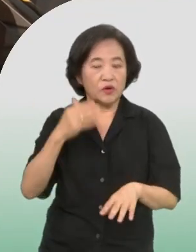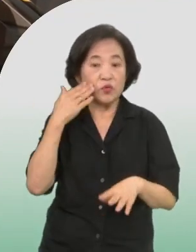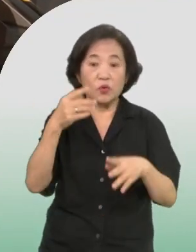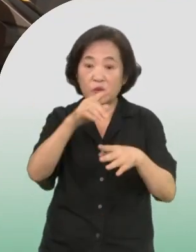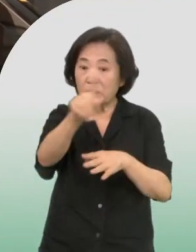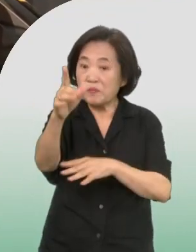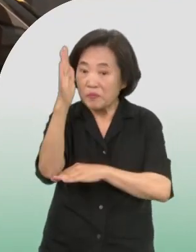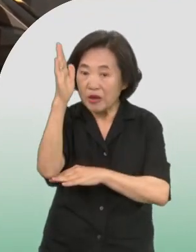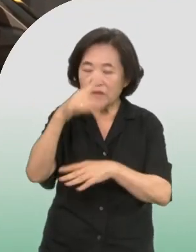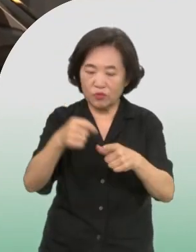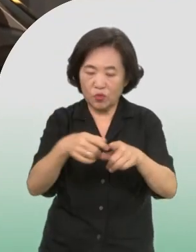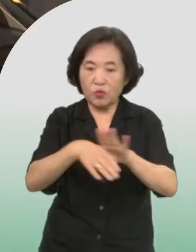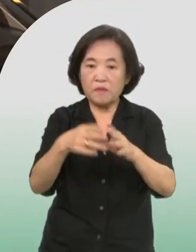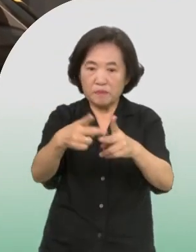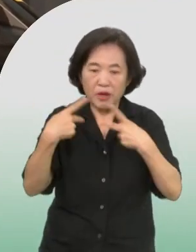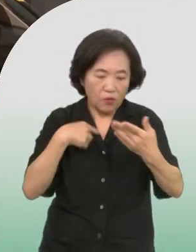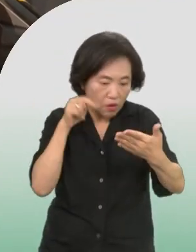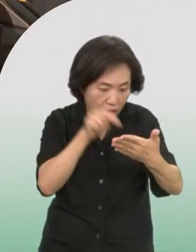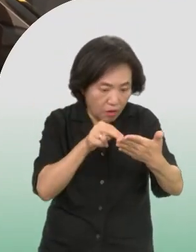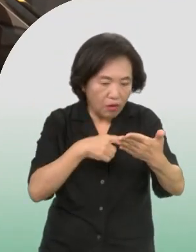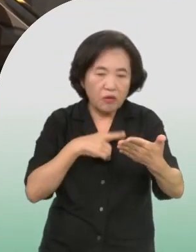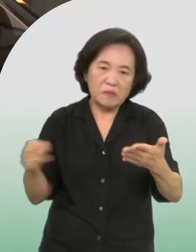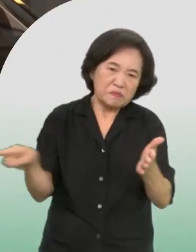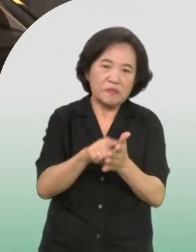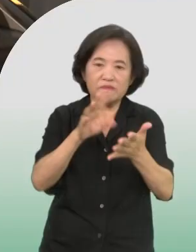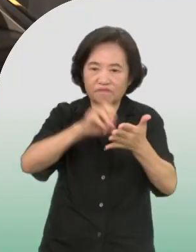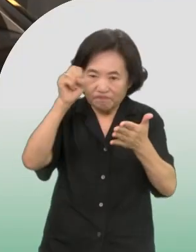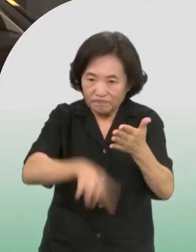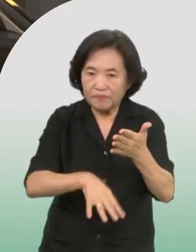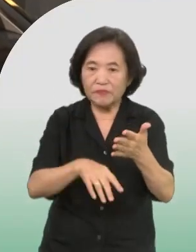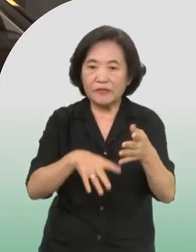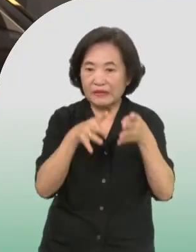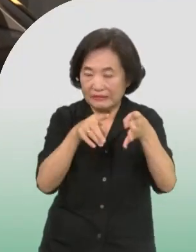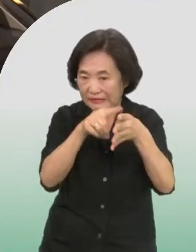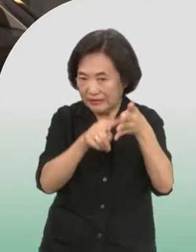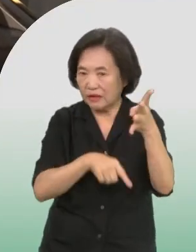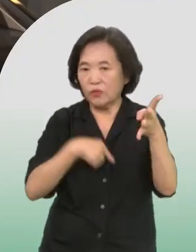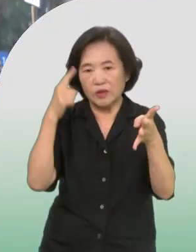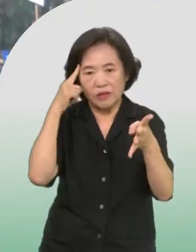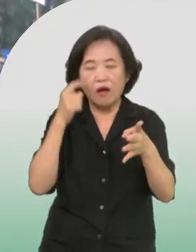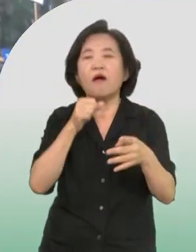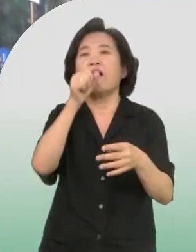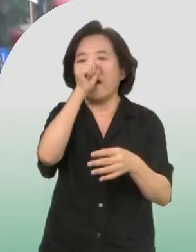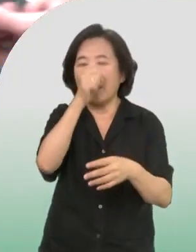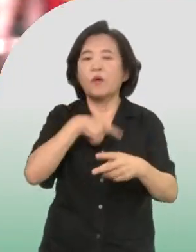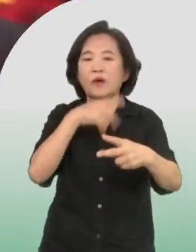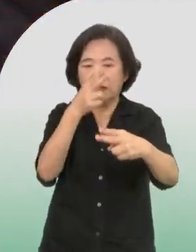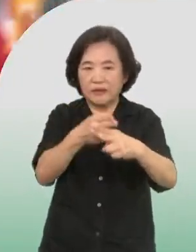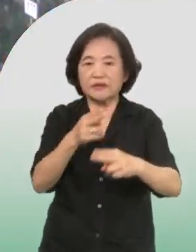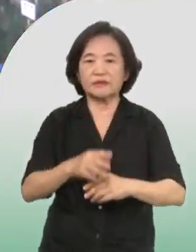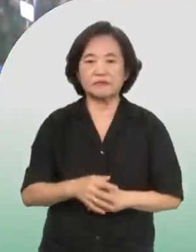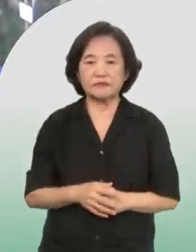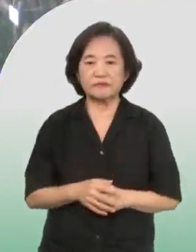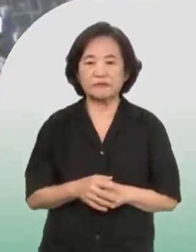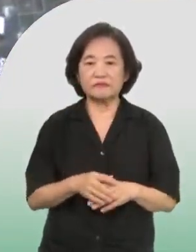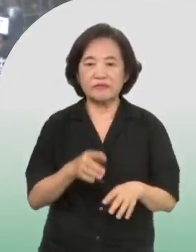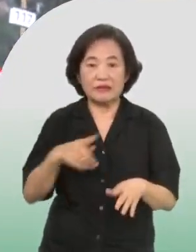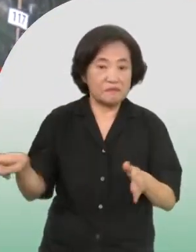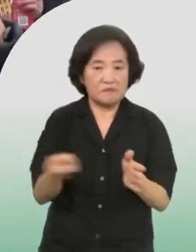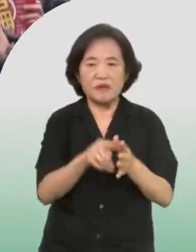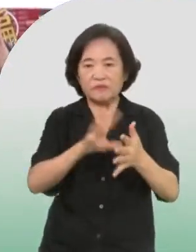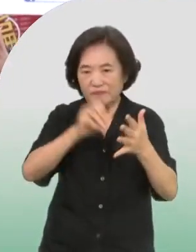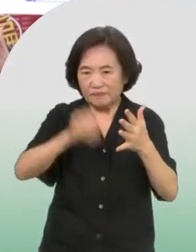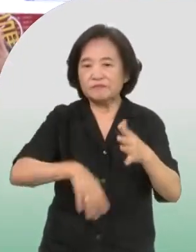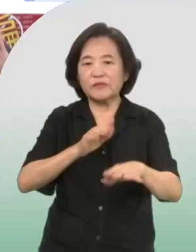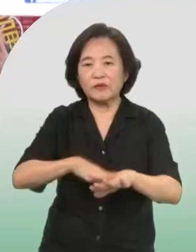文上清楚明白的看到“永久撤案”这四个字。我们才会相信新竹县政府是真的要永远